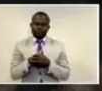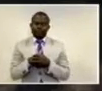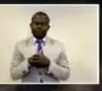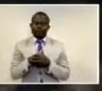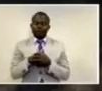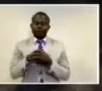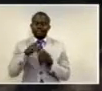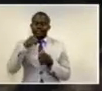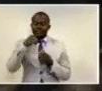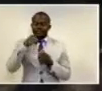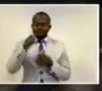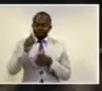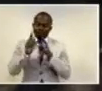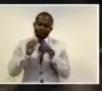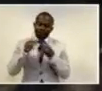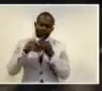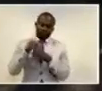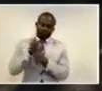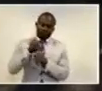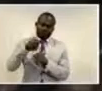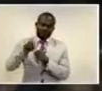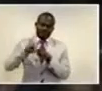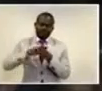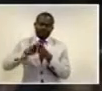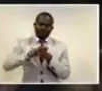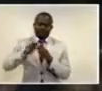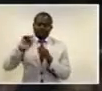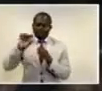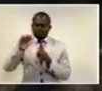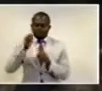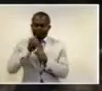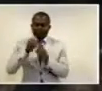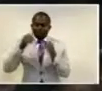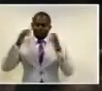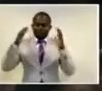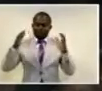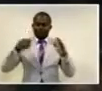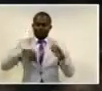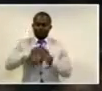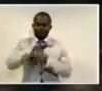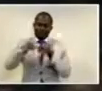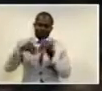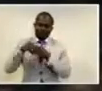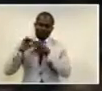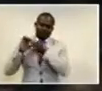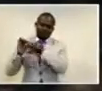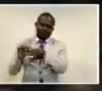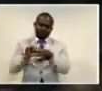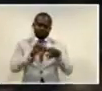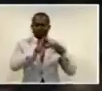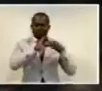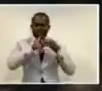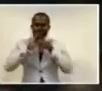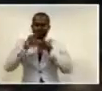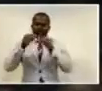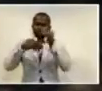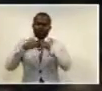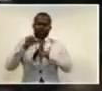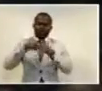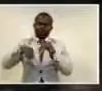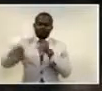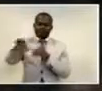rero hari abikorera business ntoya hari abakora inini twese dufatanye isoko rya